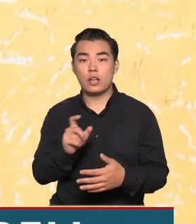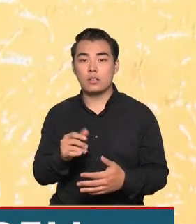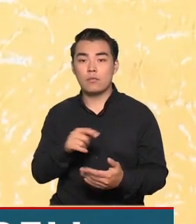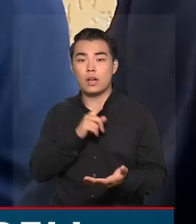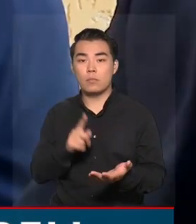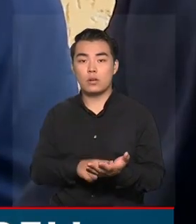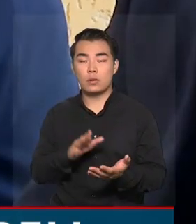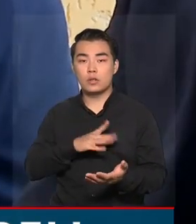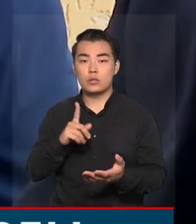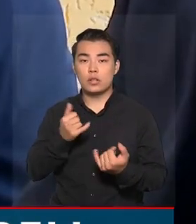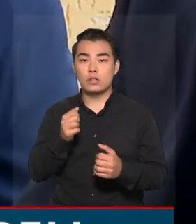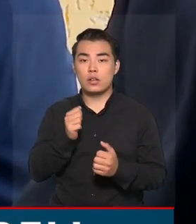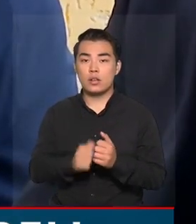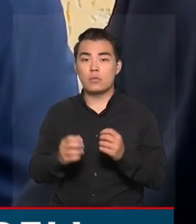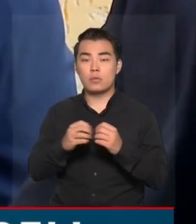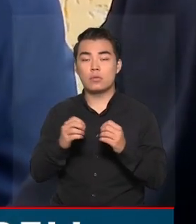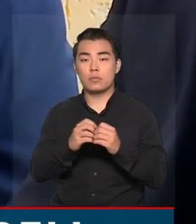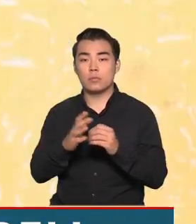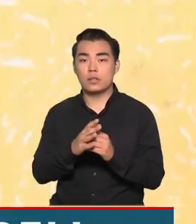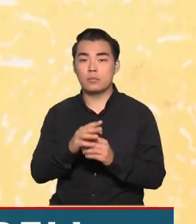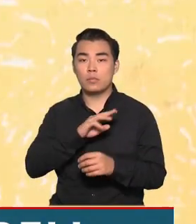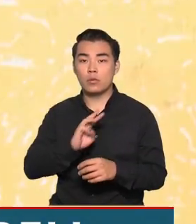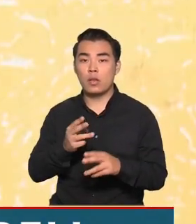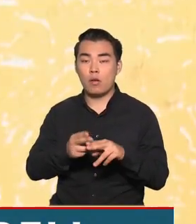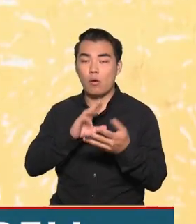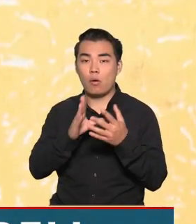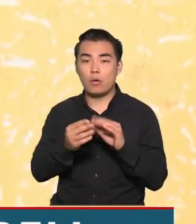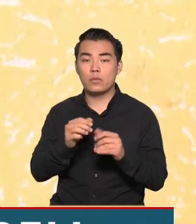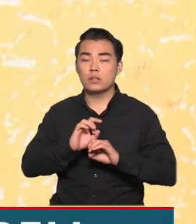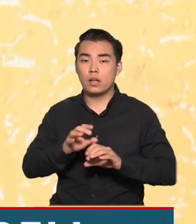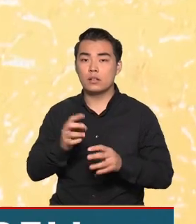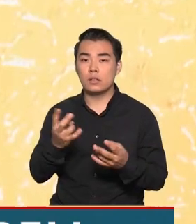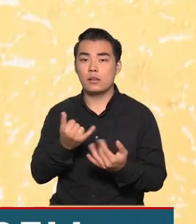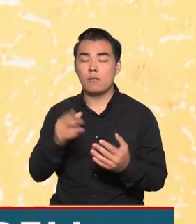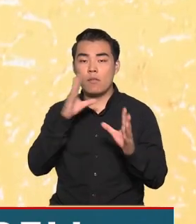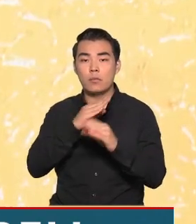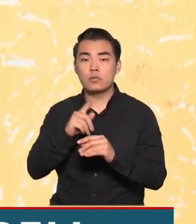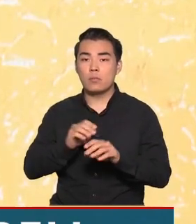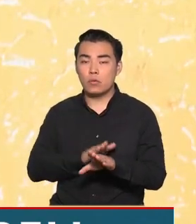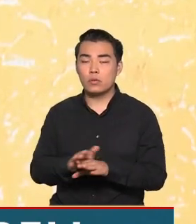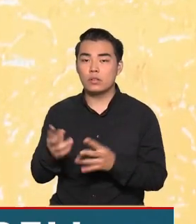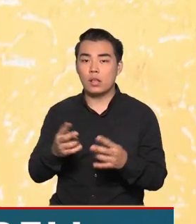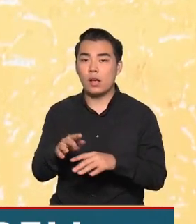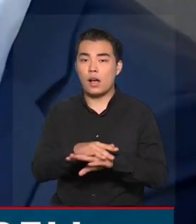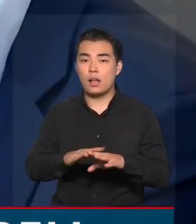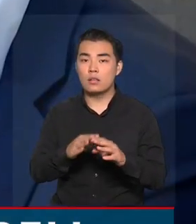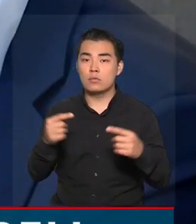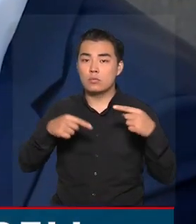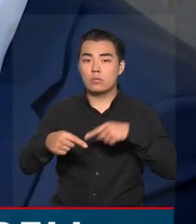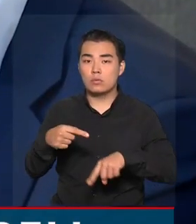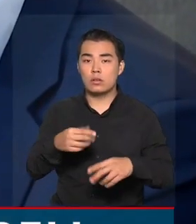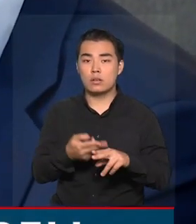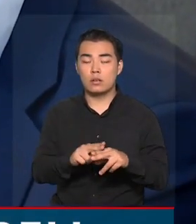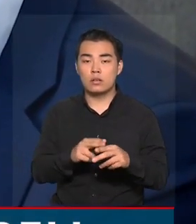Жаңа ғана азаматтар әр 10-15 минут сайын ақпарат беріп тұру мәселесін көтерді. Мүмкіндігінше қамтамасыз ету керек. Халықпен қарым-қатынас жасайтын бір